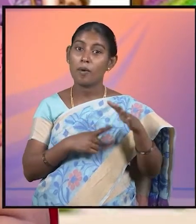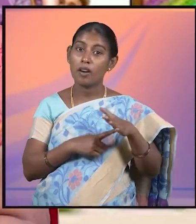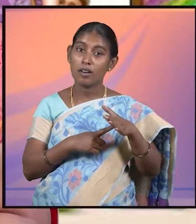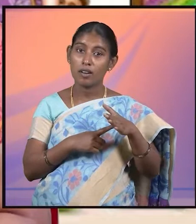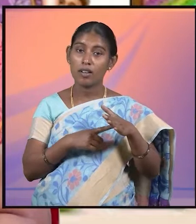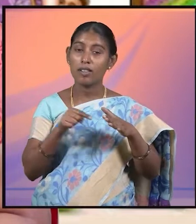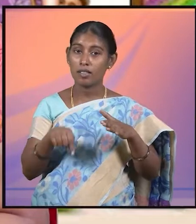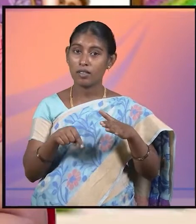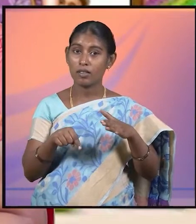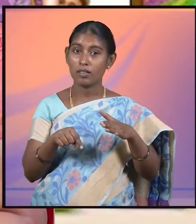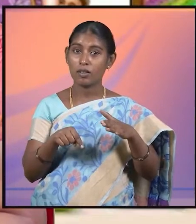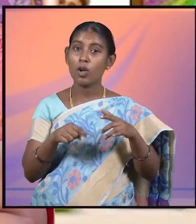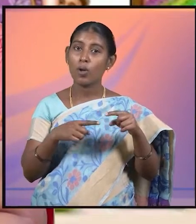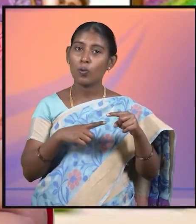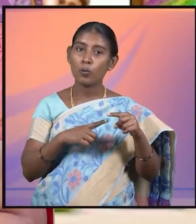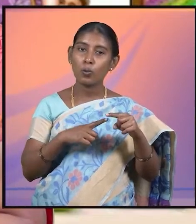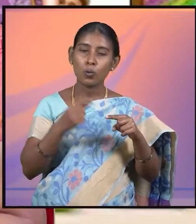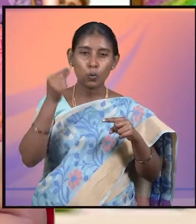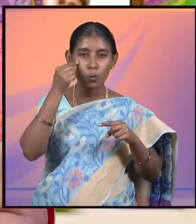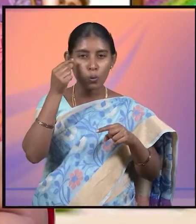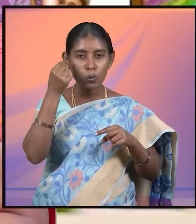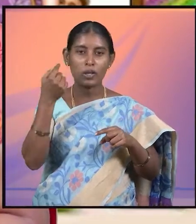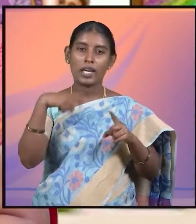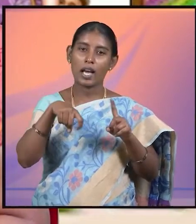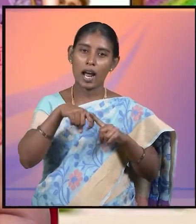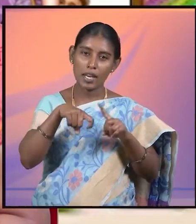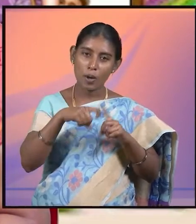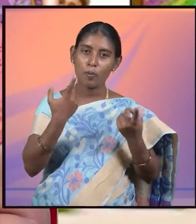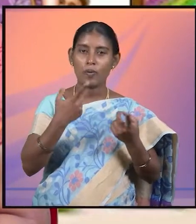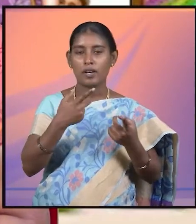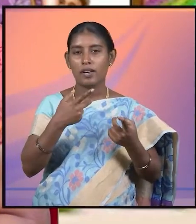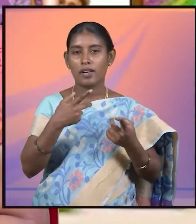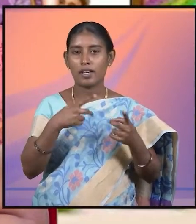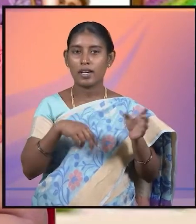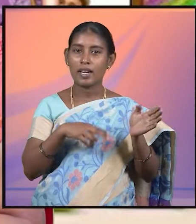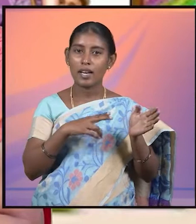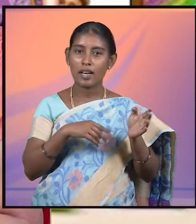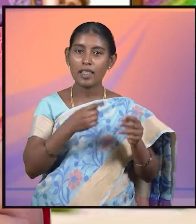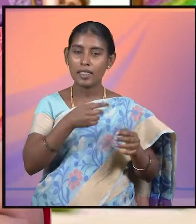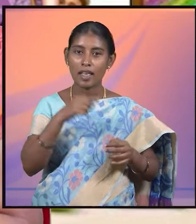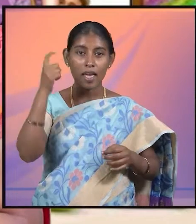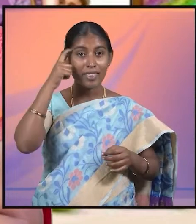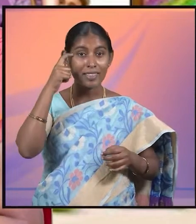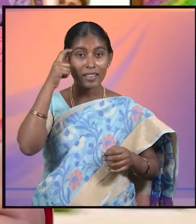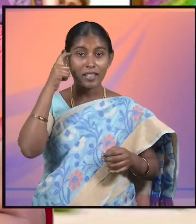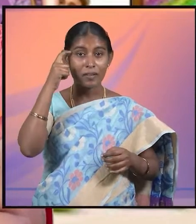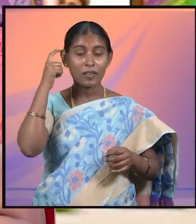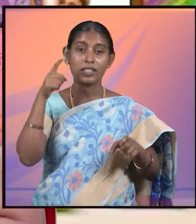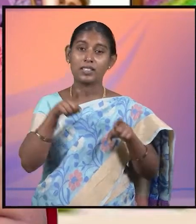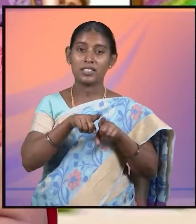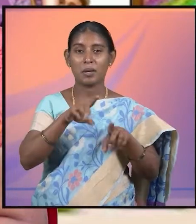குறிப்பாக இக்கலை தூத்துக்குடி, கன்னியாகுமரி, நெல்லை போன்ற மாவட்டங்களில்